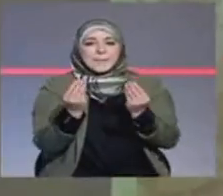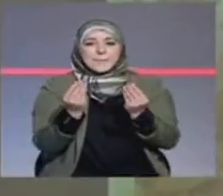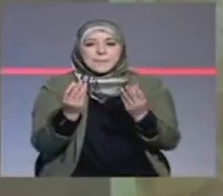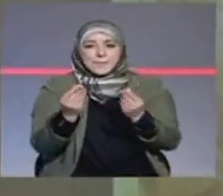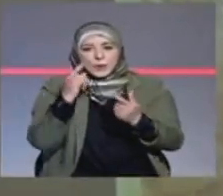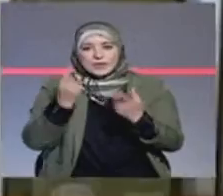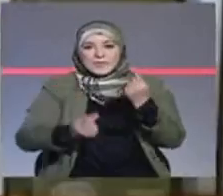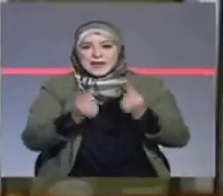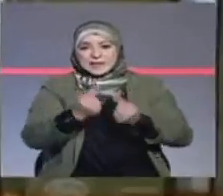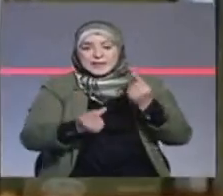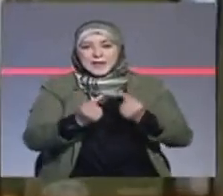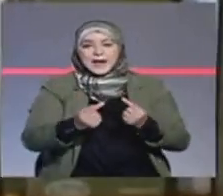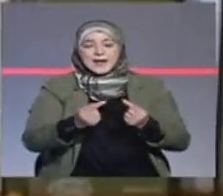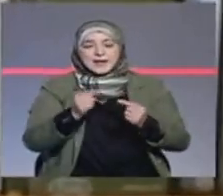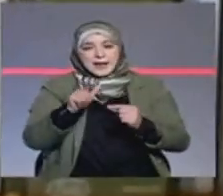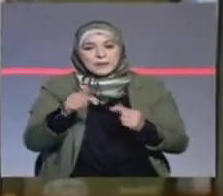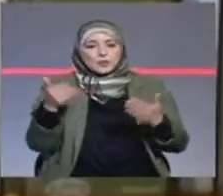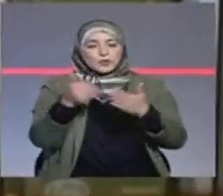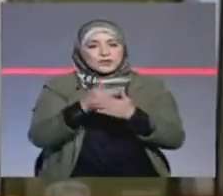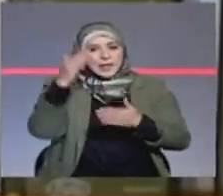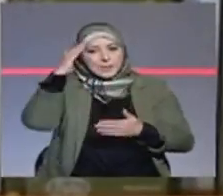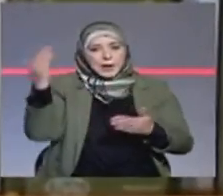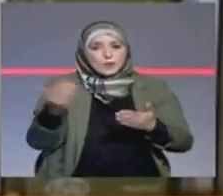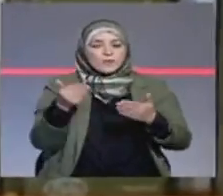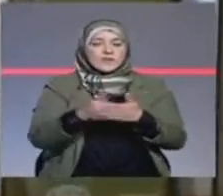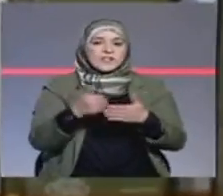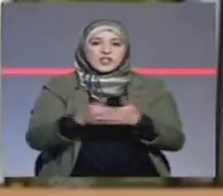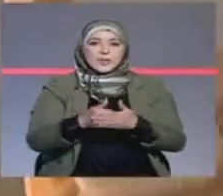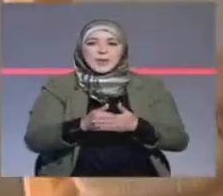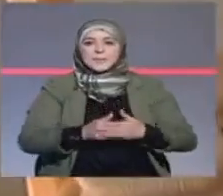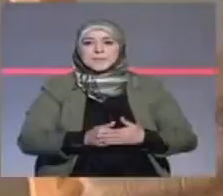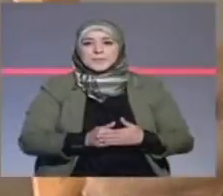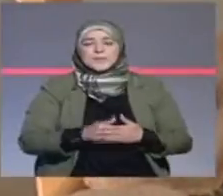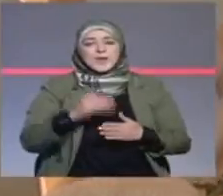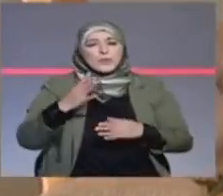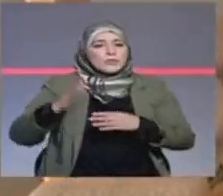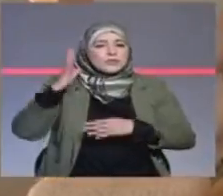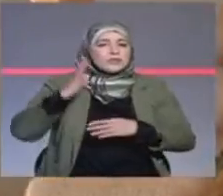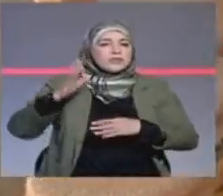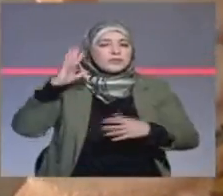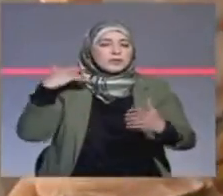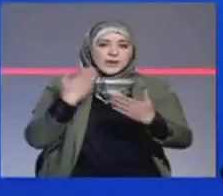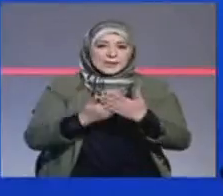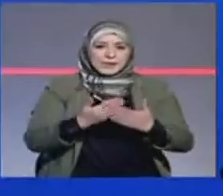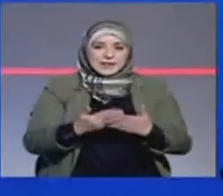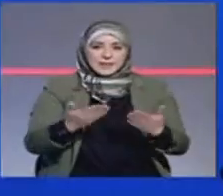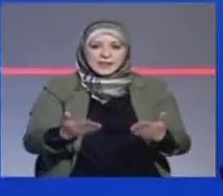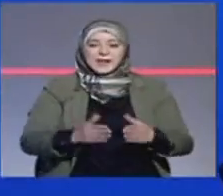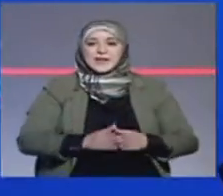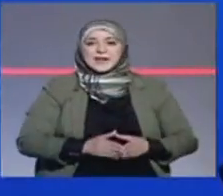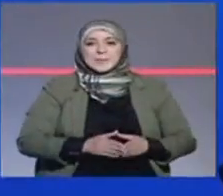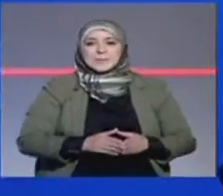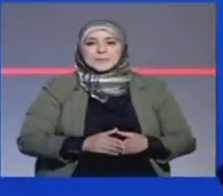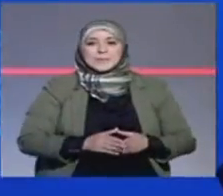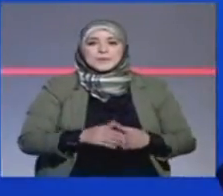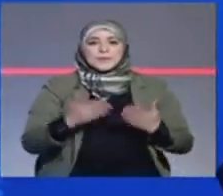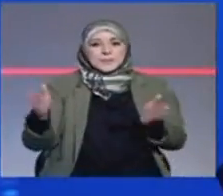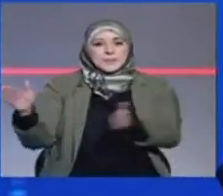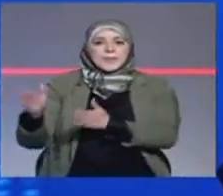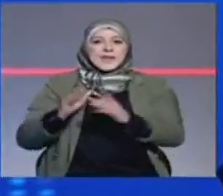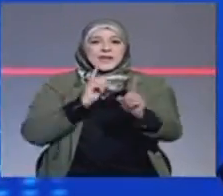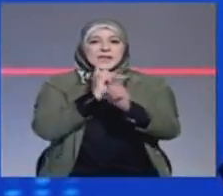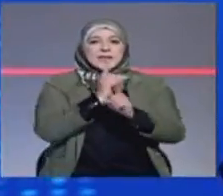النمط الزراعي الذي عرفت به الجزيرة منذ قديم الزمان. التقى